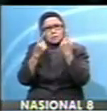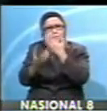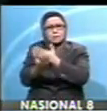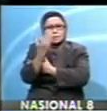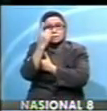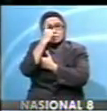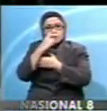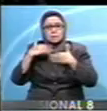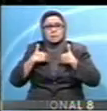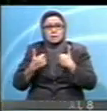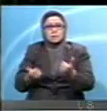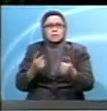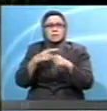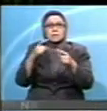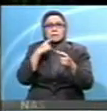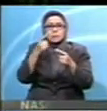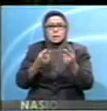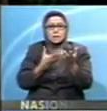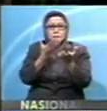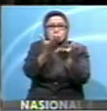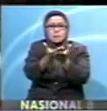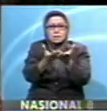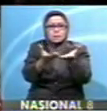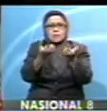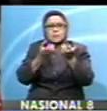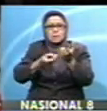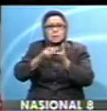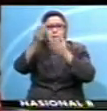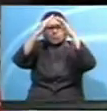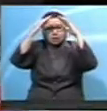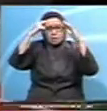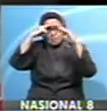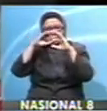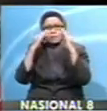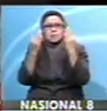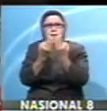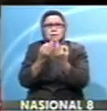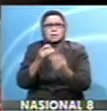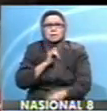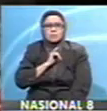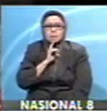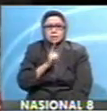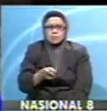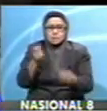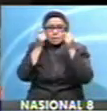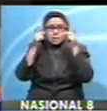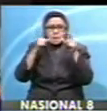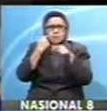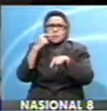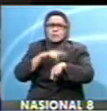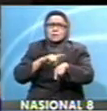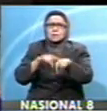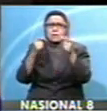turut menyuarakan hasrat untuk membeli rumah buat keluarganya saya pun terkejutlah sebab sebelum tu pagi tadi pukul